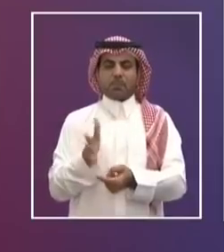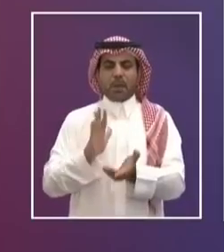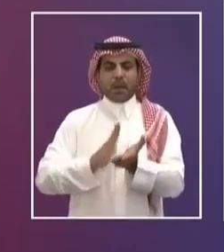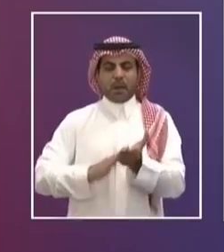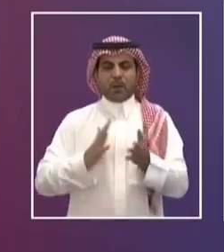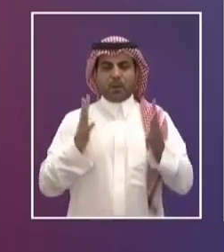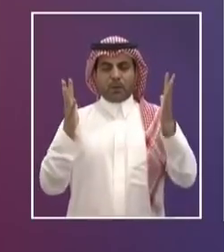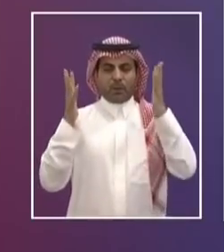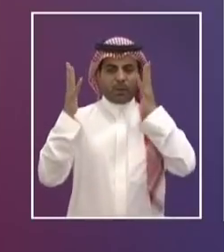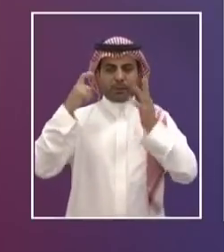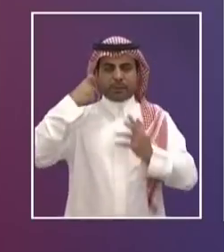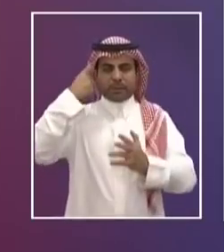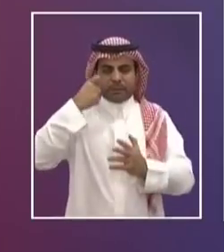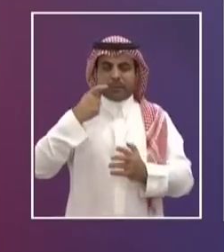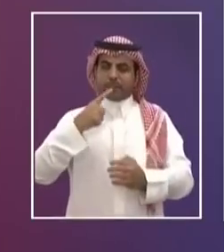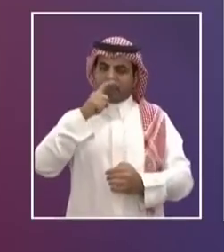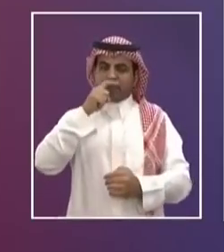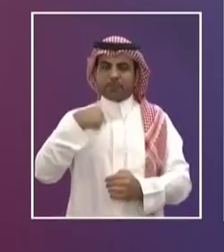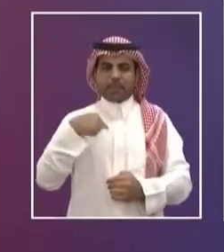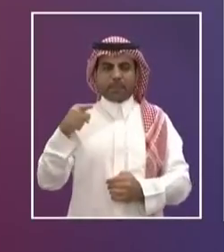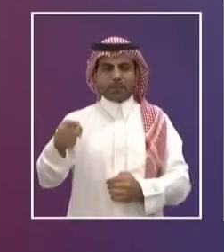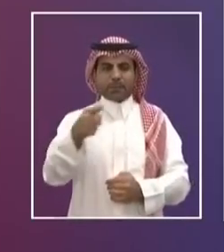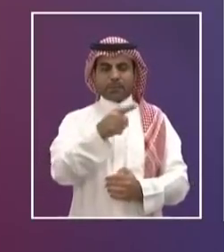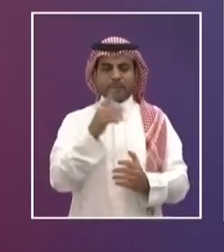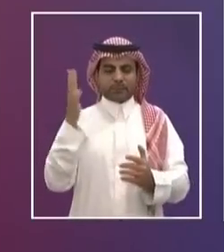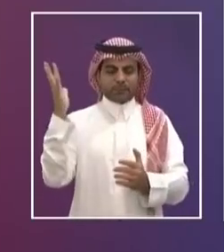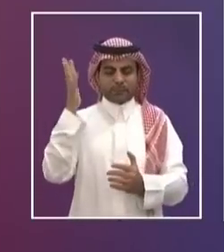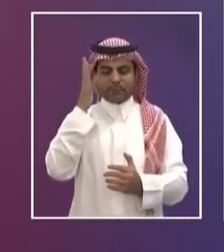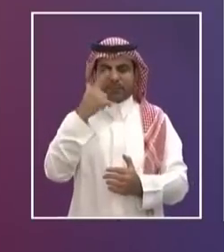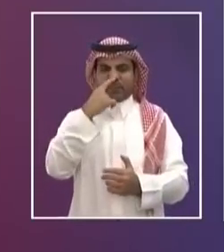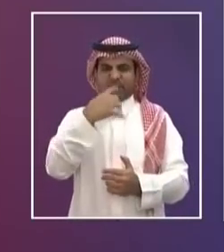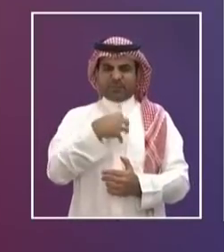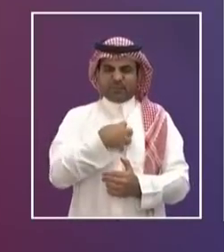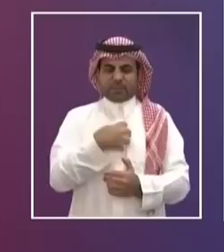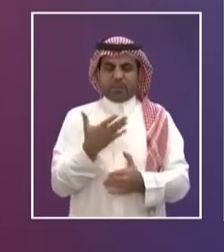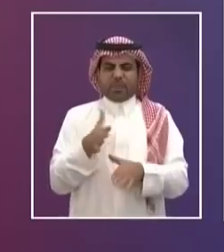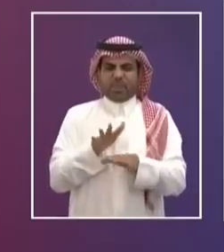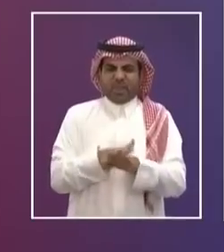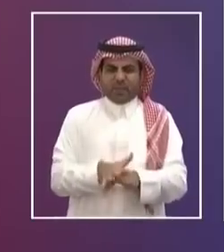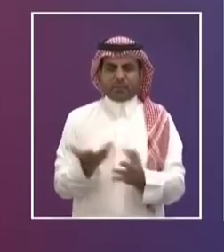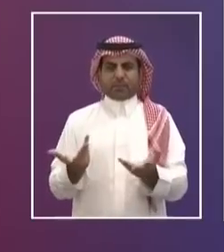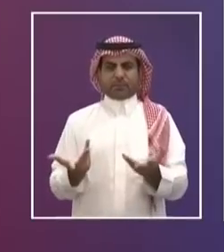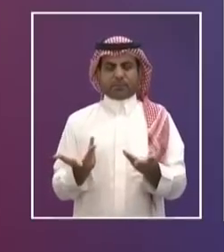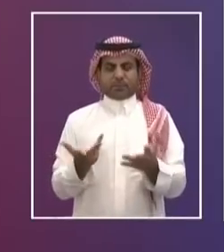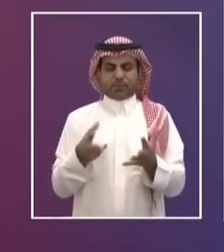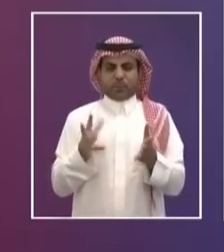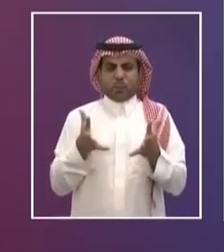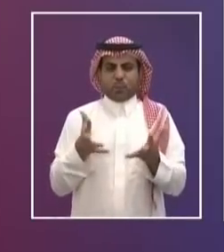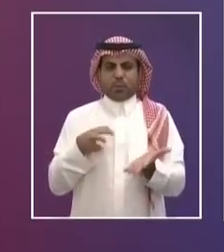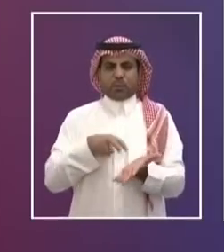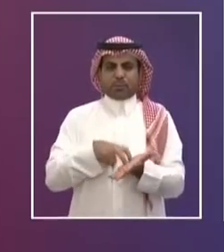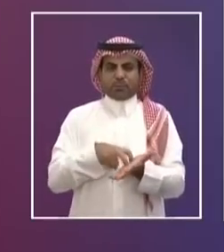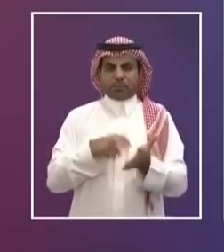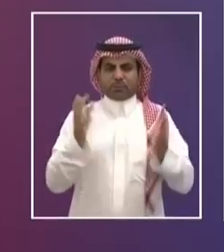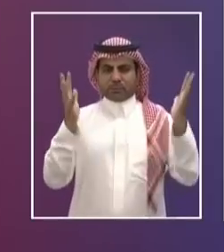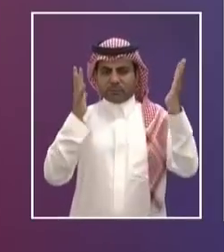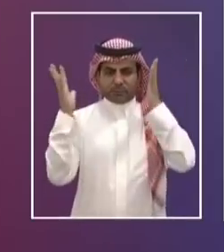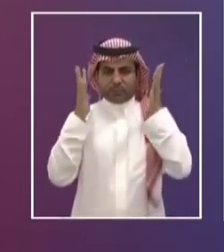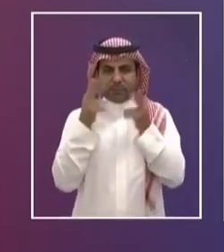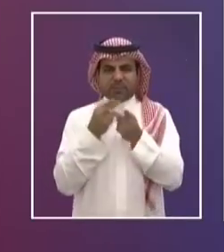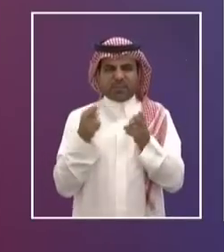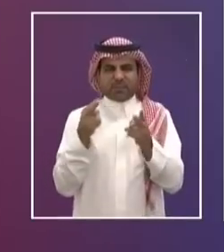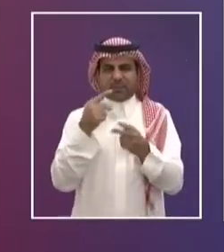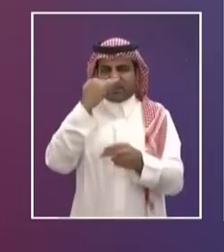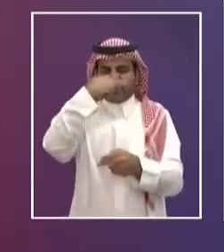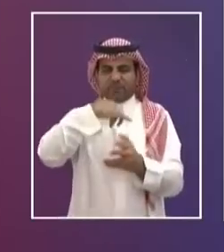للمخاوف، القلق النفسي، الضغوطات النفسية التي قد نصاب بها، التوتر، بعض